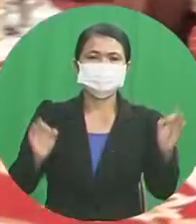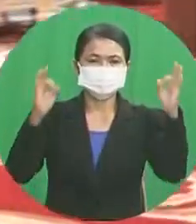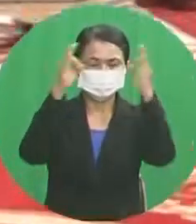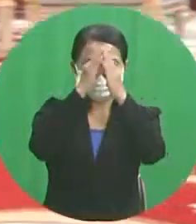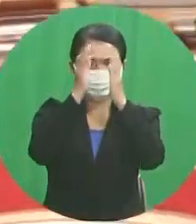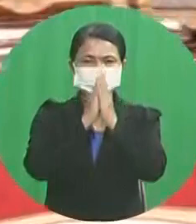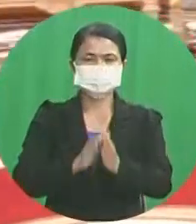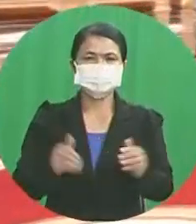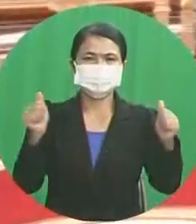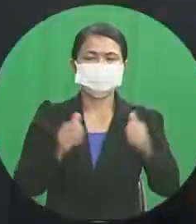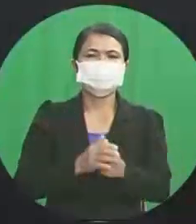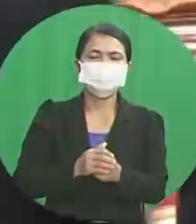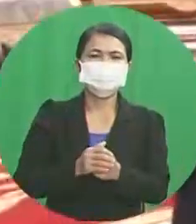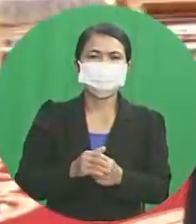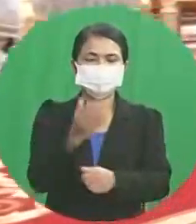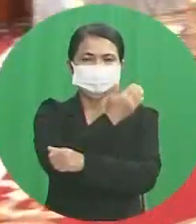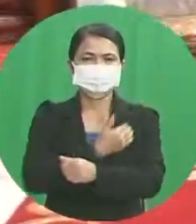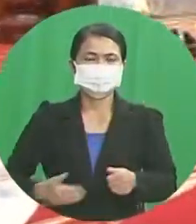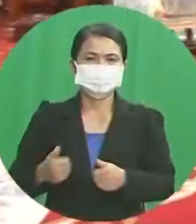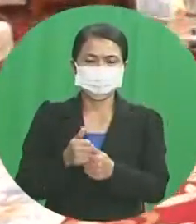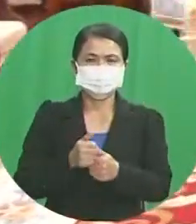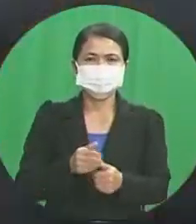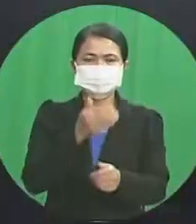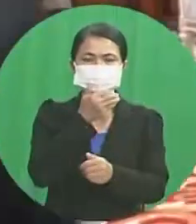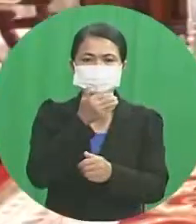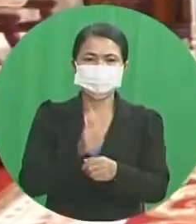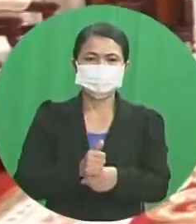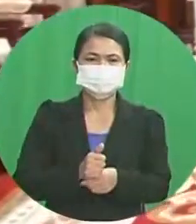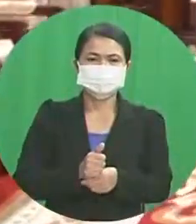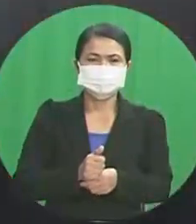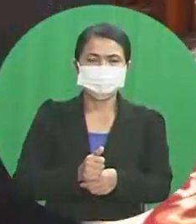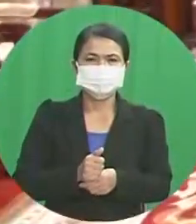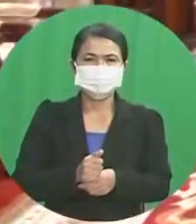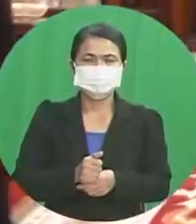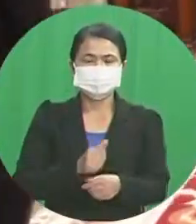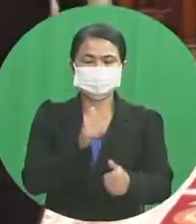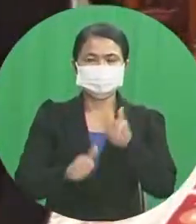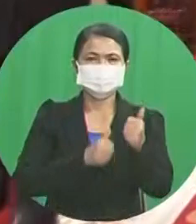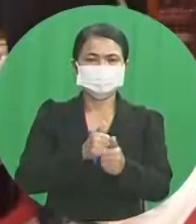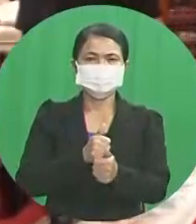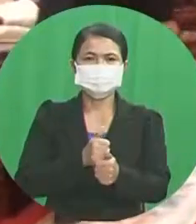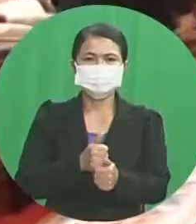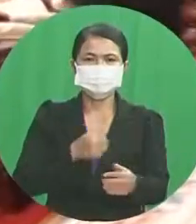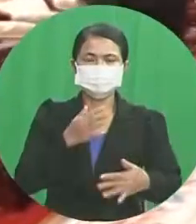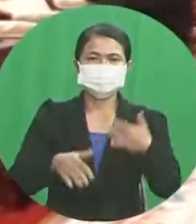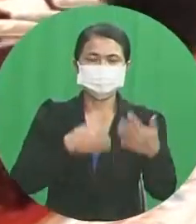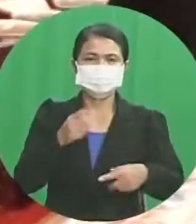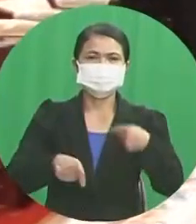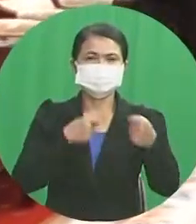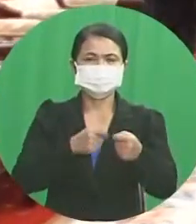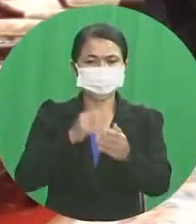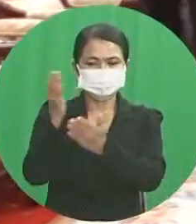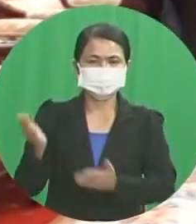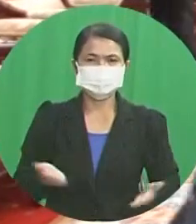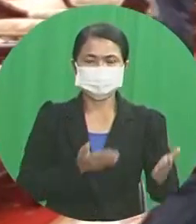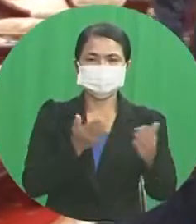រដ្ឋសភាសម្ដេចអគ្គមហាពញាចក្រីហេងសំរិនបានសម្ដែងក្តីសោមនស្សរីករាយនិងសូមស្វាគ